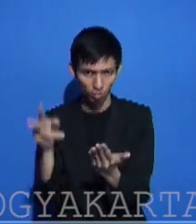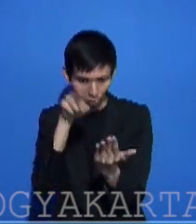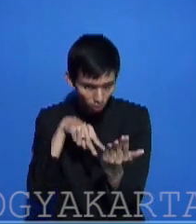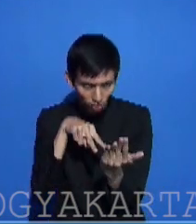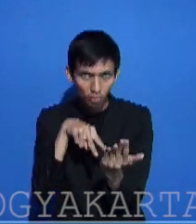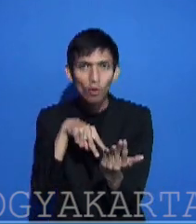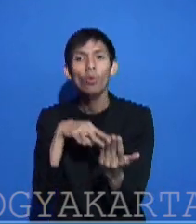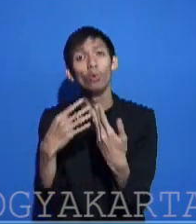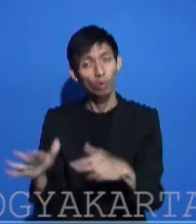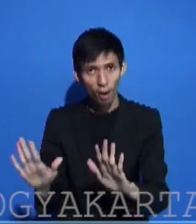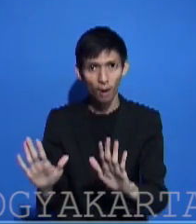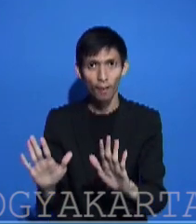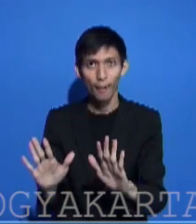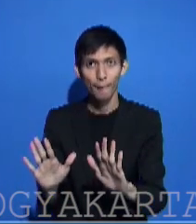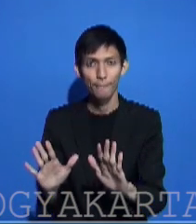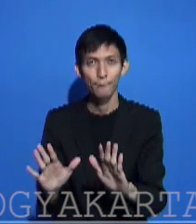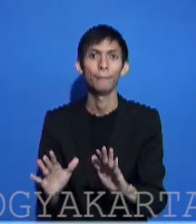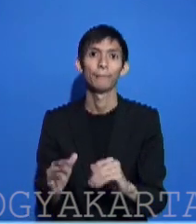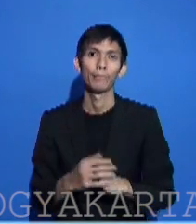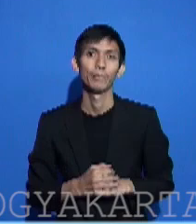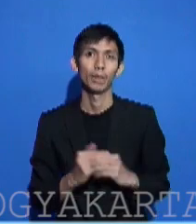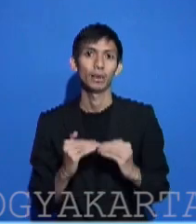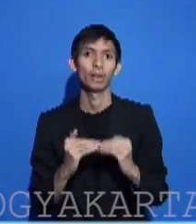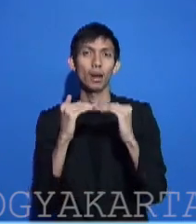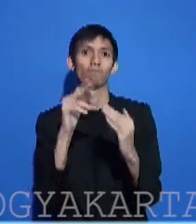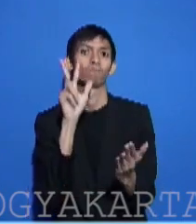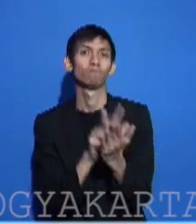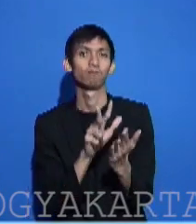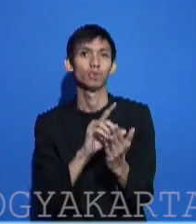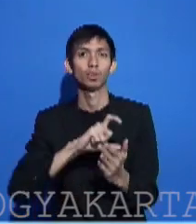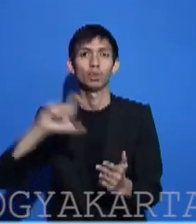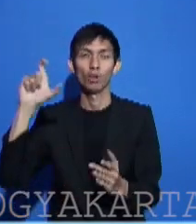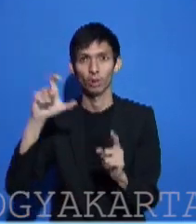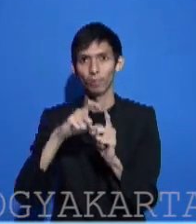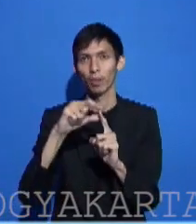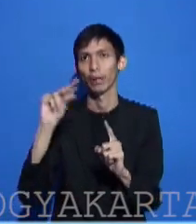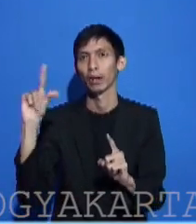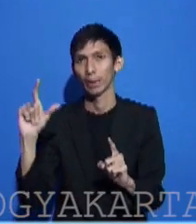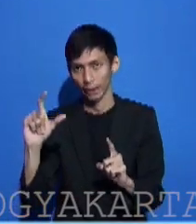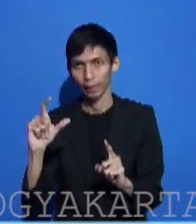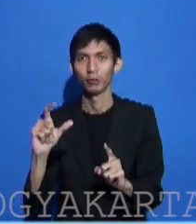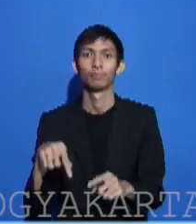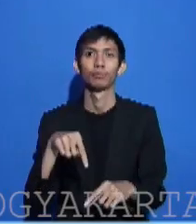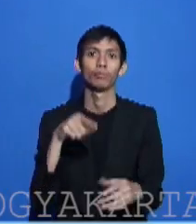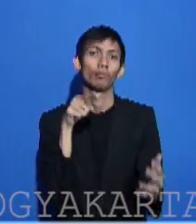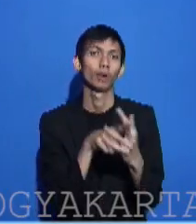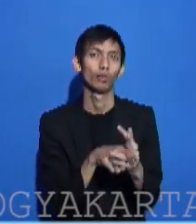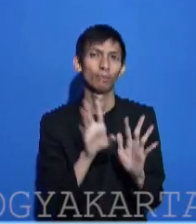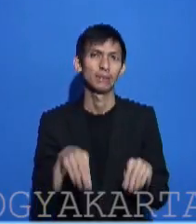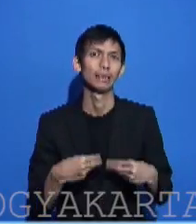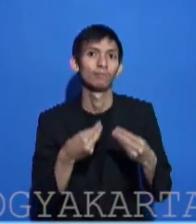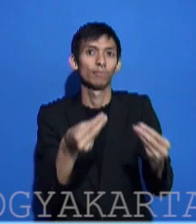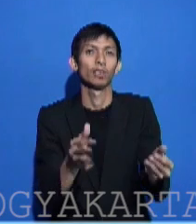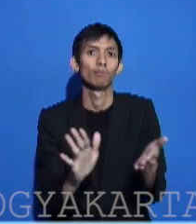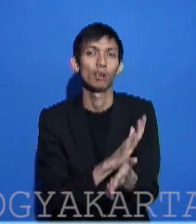pengajuan kembali dari dalam tahap verifikasi kelengkapan Calon Legislatif KPU masih memberi kesempatan kepada parpol peserta